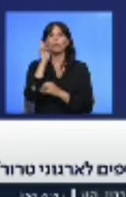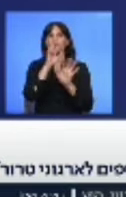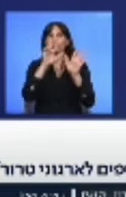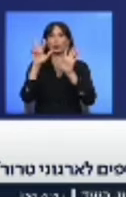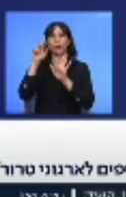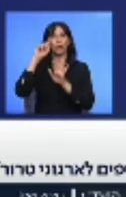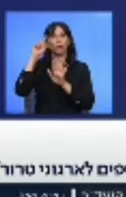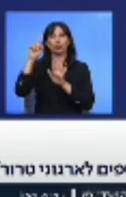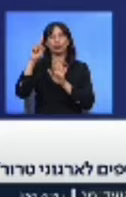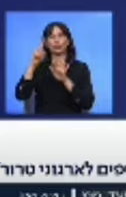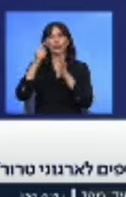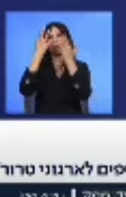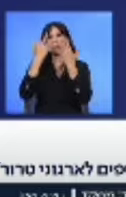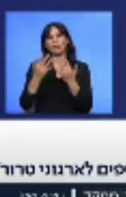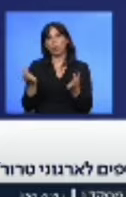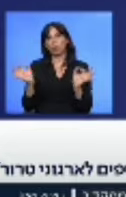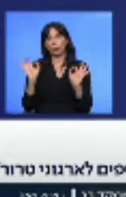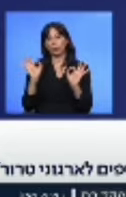אקראי, 48 זה